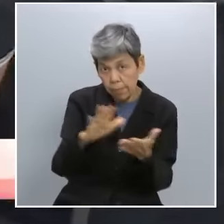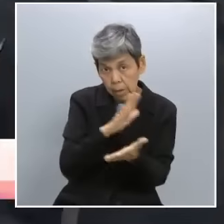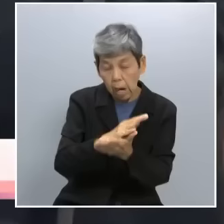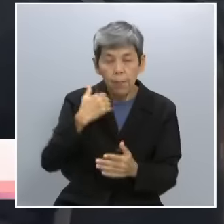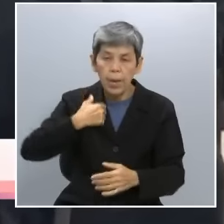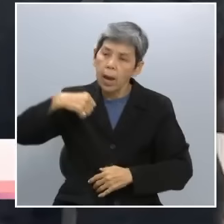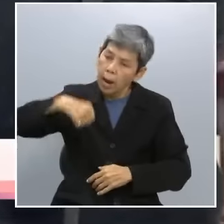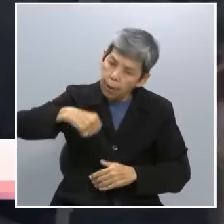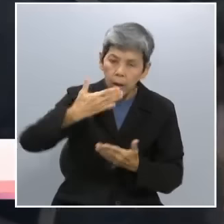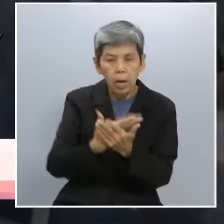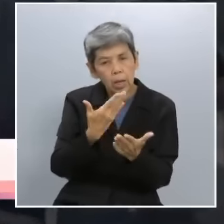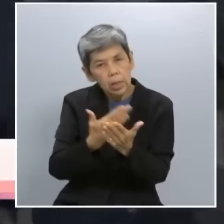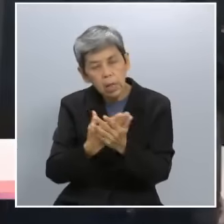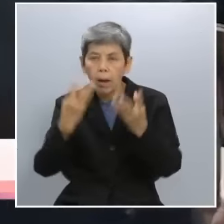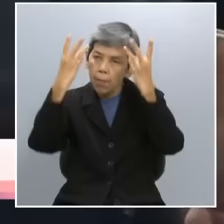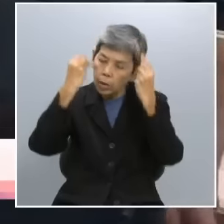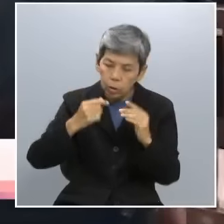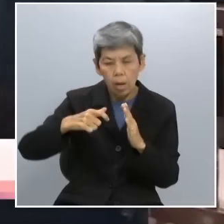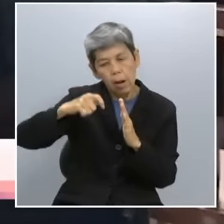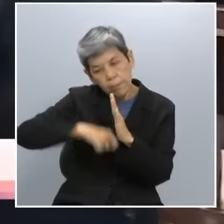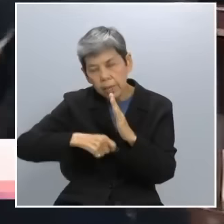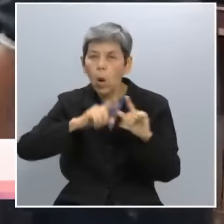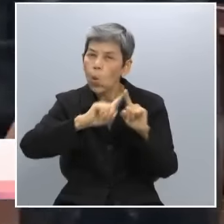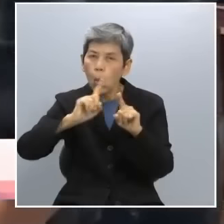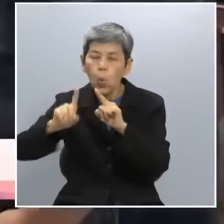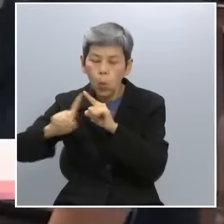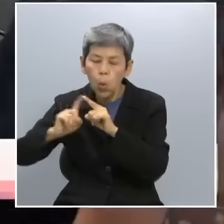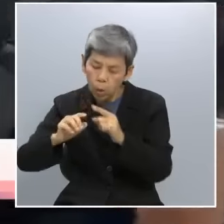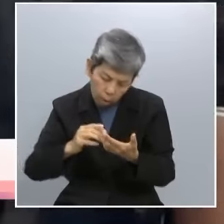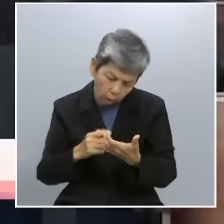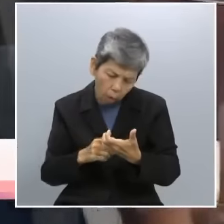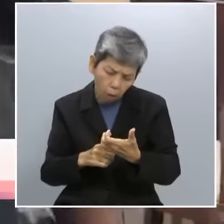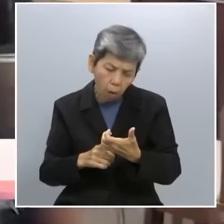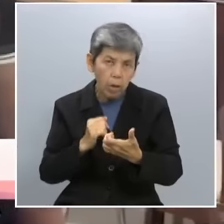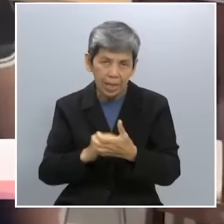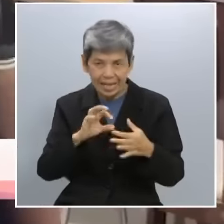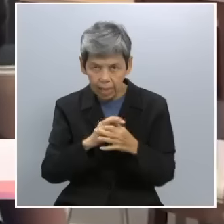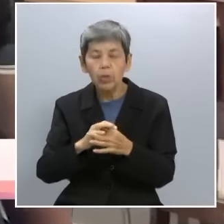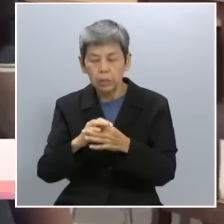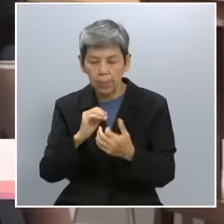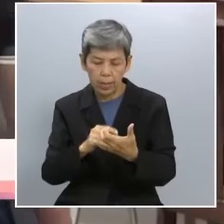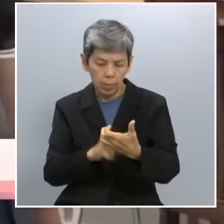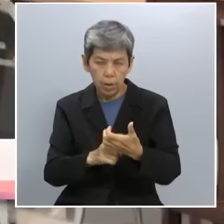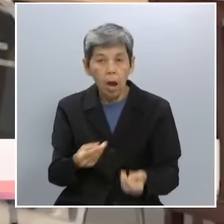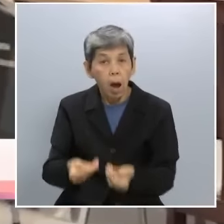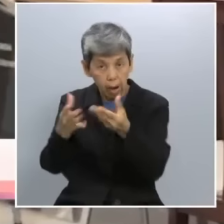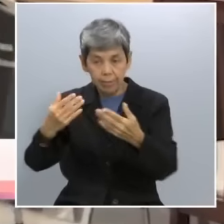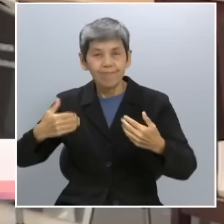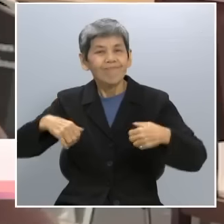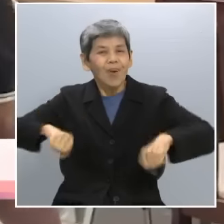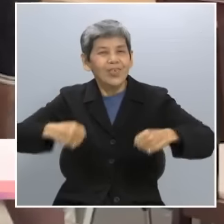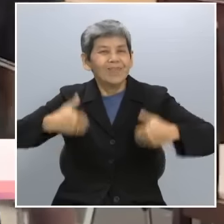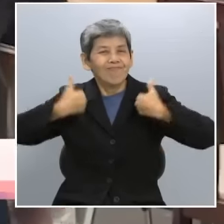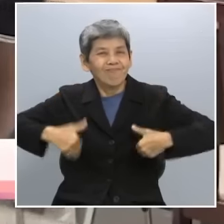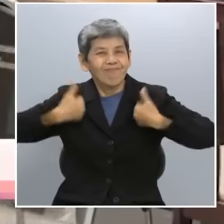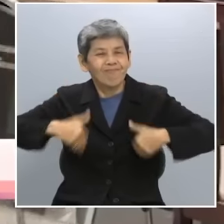กระเป๋าเงินมีบัตรประชาชนบัตรเครดิตมีเอกสารส่วนตัวมีเอกสารที่ใช้ในงานให้เอามาส่งให้กับไรเดอร์แล้ว